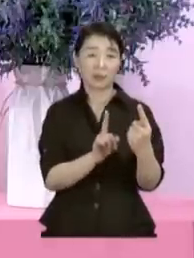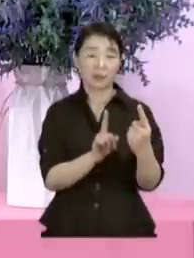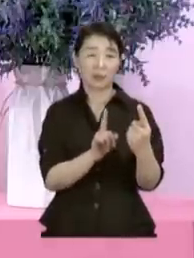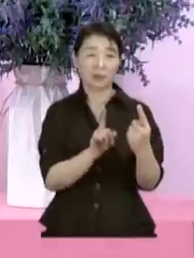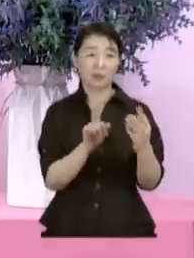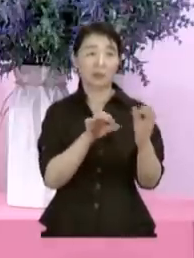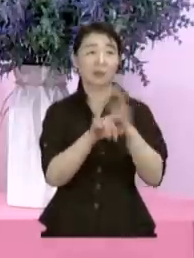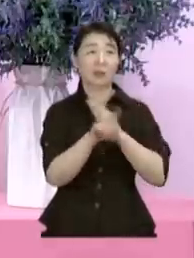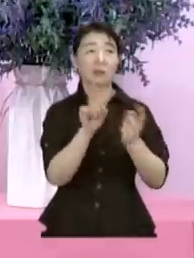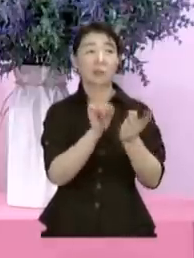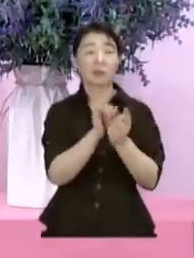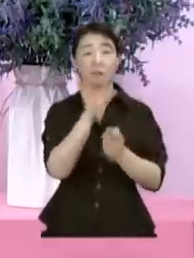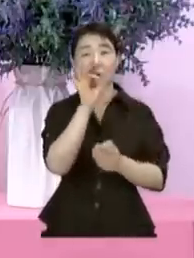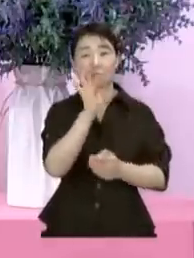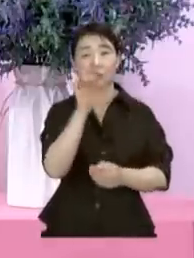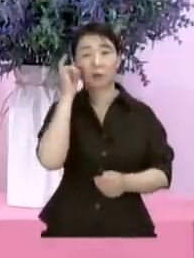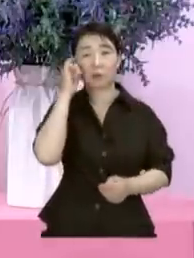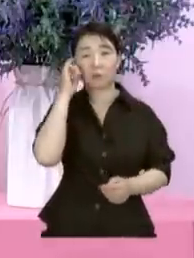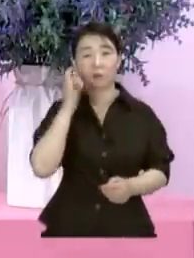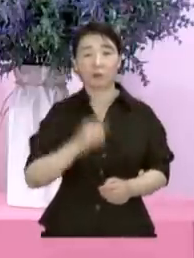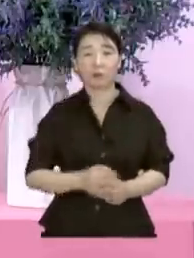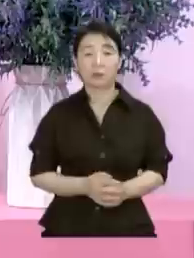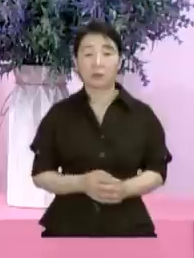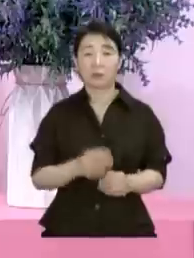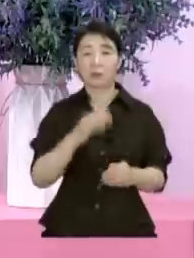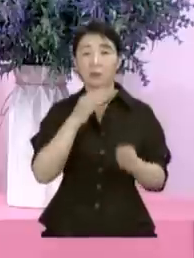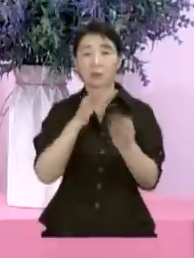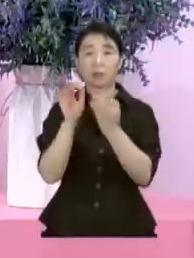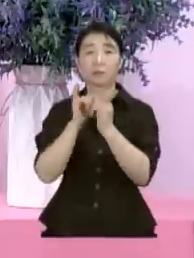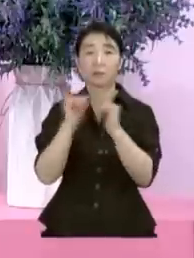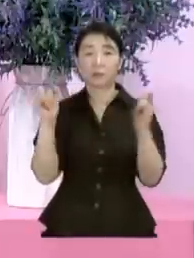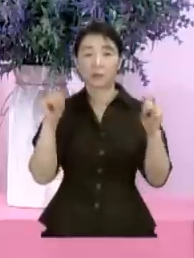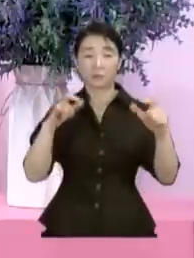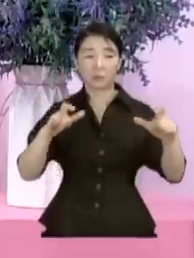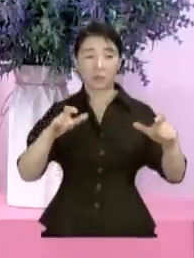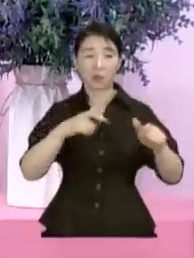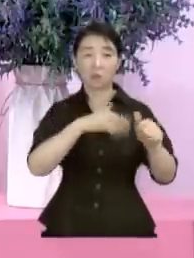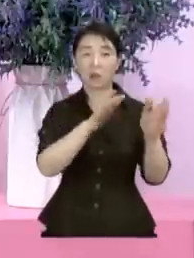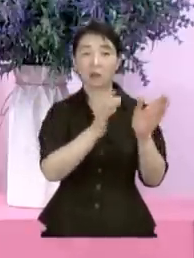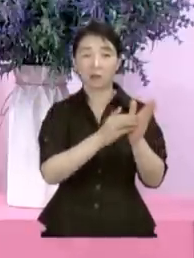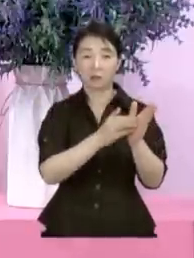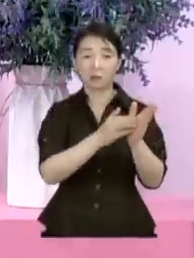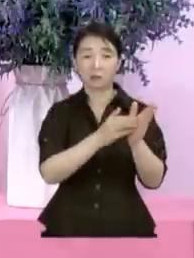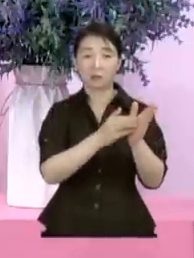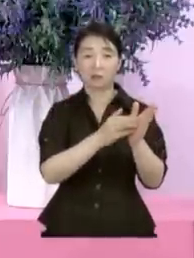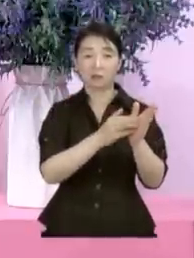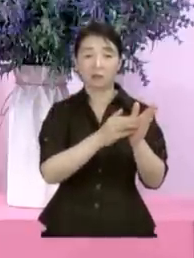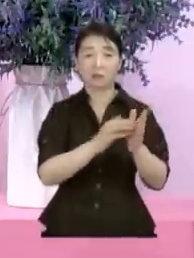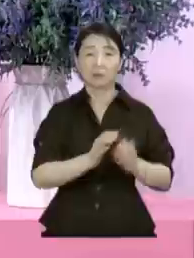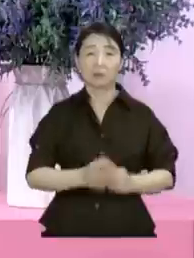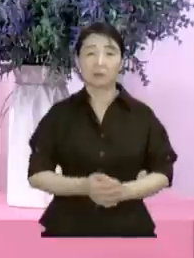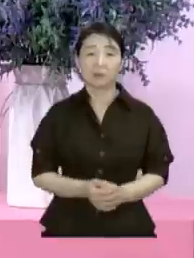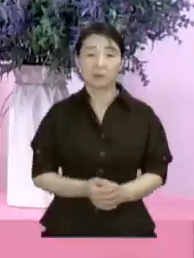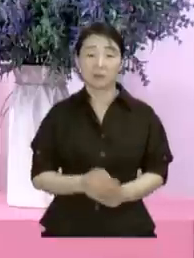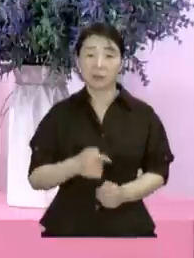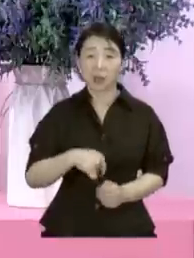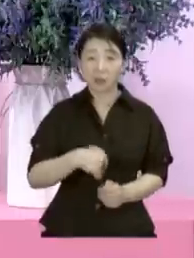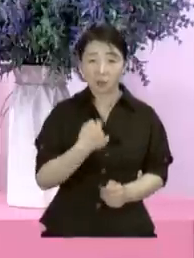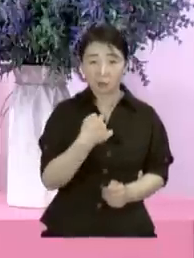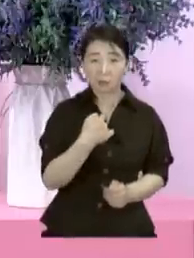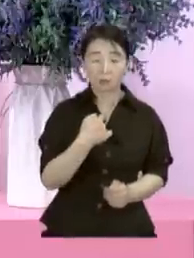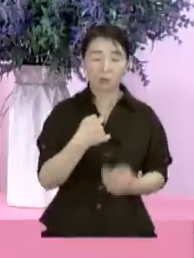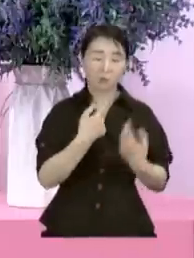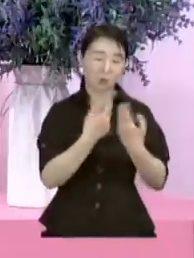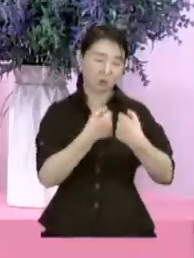찾아가서 만날 수가 없는 상황이었어요. 네네. 왜냐하면 탈북민들이 지역에 배치되면 그냥 자신들이 자기